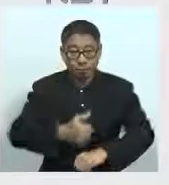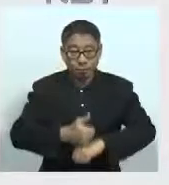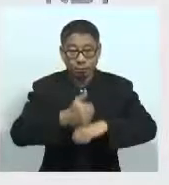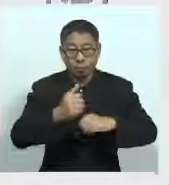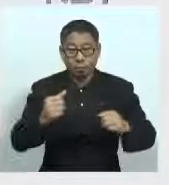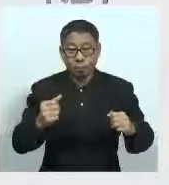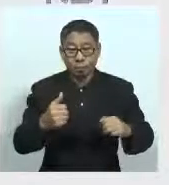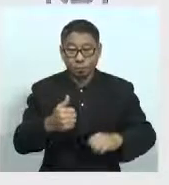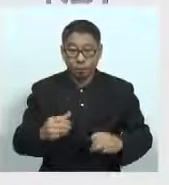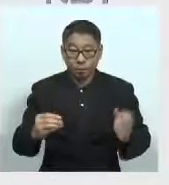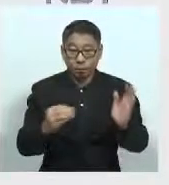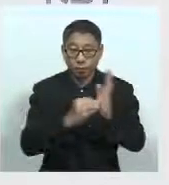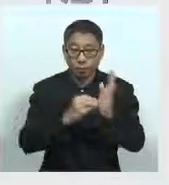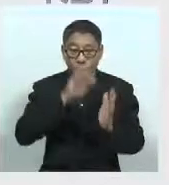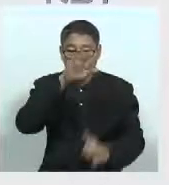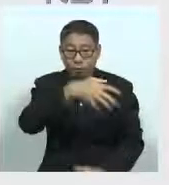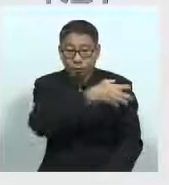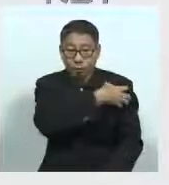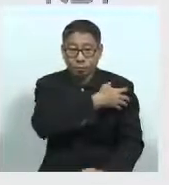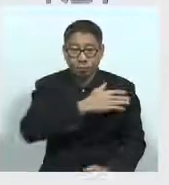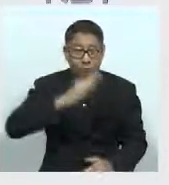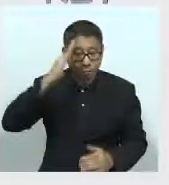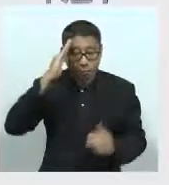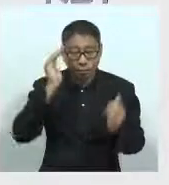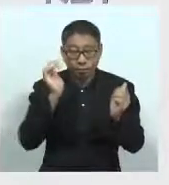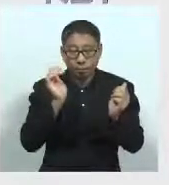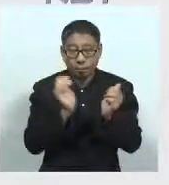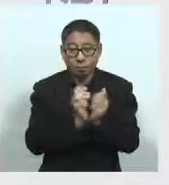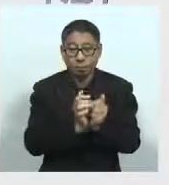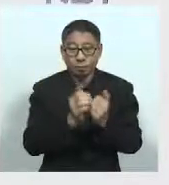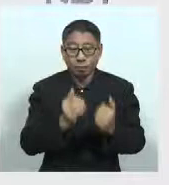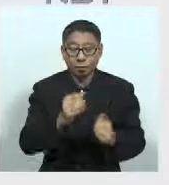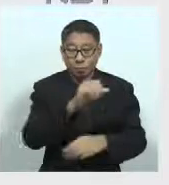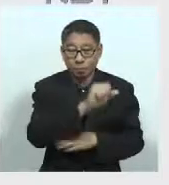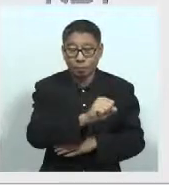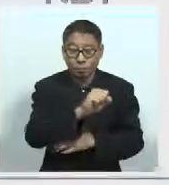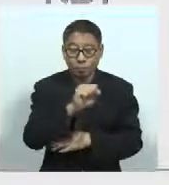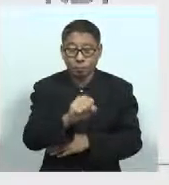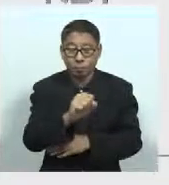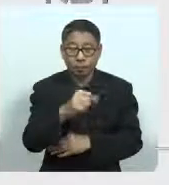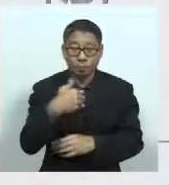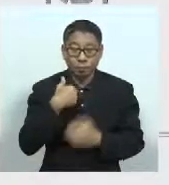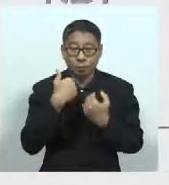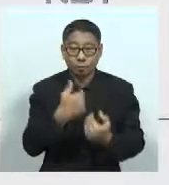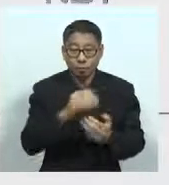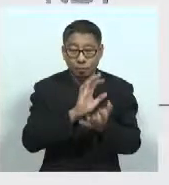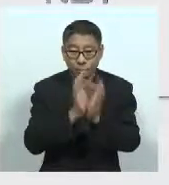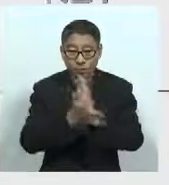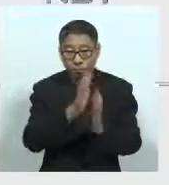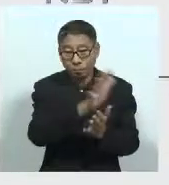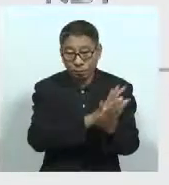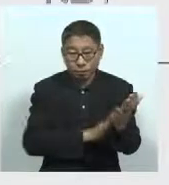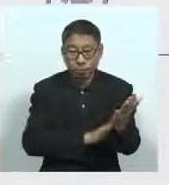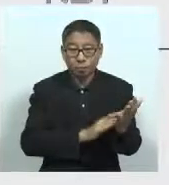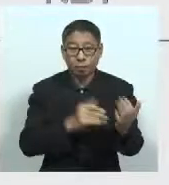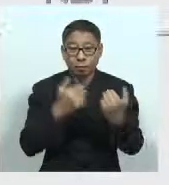งเทพมหานครพลตำรวจเอกชิดชัยวรรณสถิตอดีตสมาชิกสภาขับเคลื่อนการปฏิรูปประเทศ